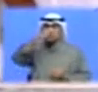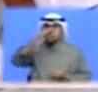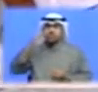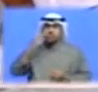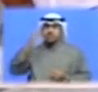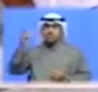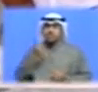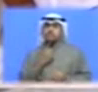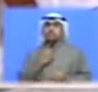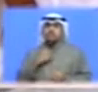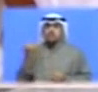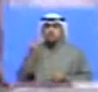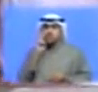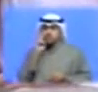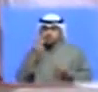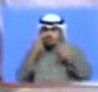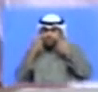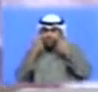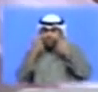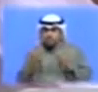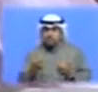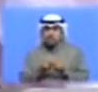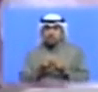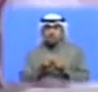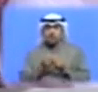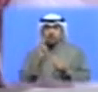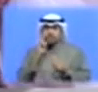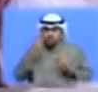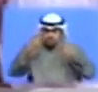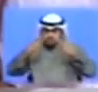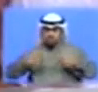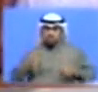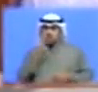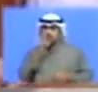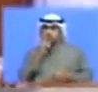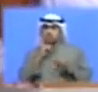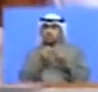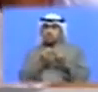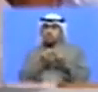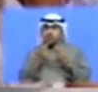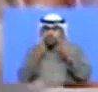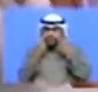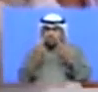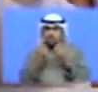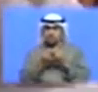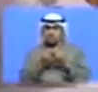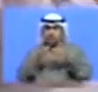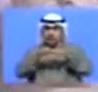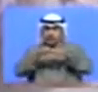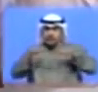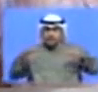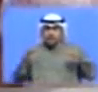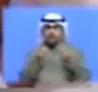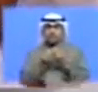تحظى بمتابعة الشباب الكويتي واهتمامهم، مؤكدا أهمية ارتباط هذه الرياضة بعاملي الأمن